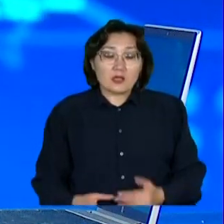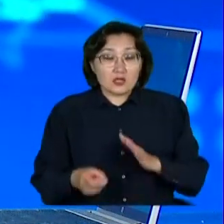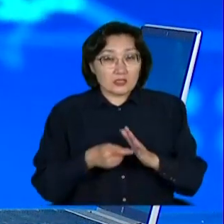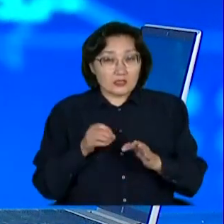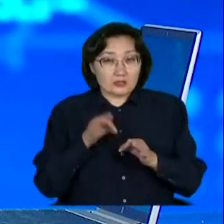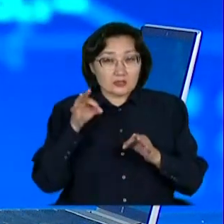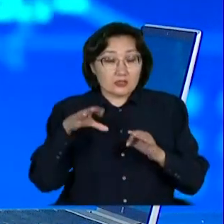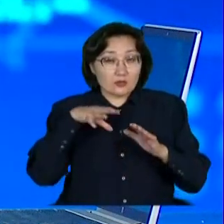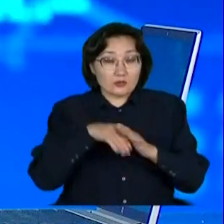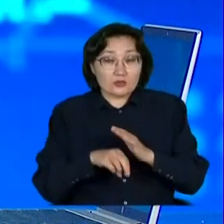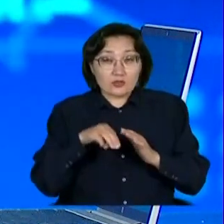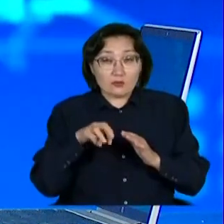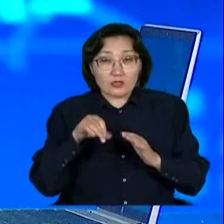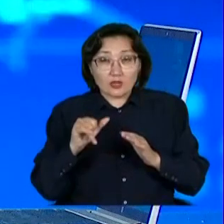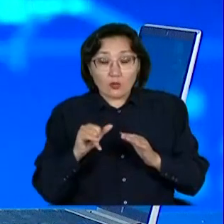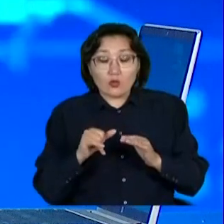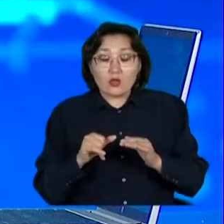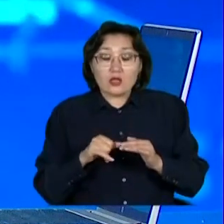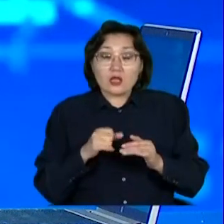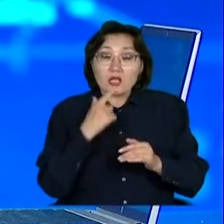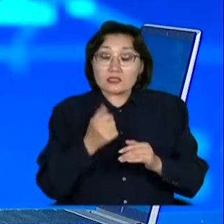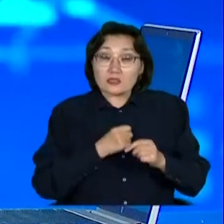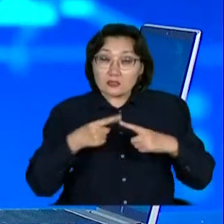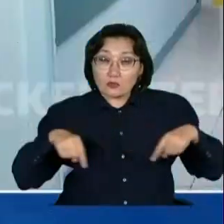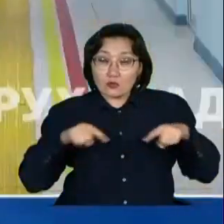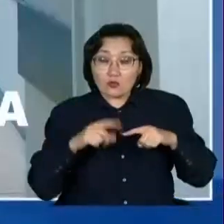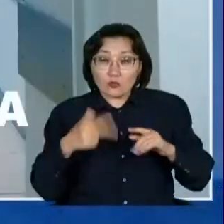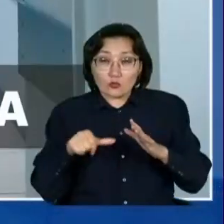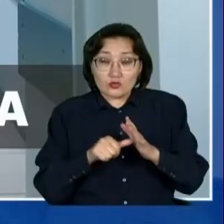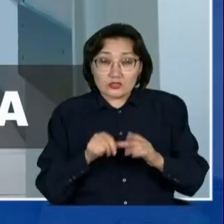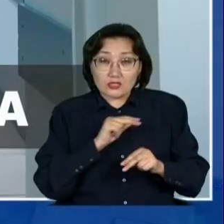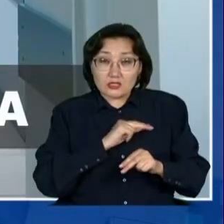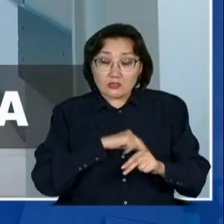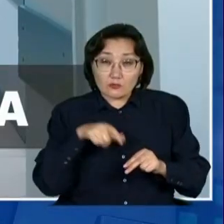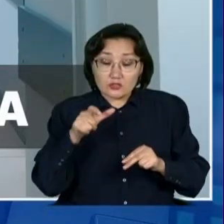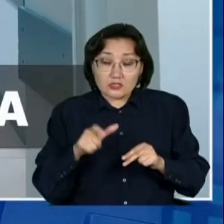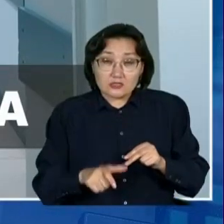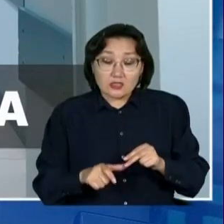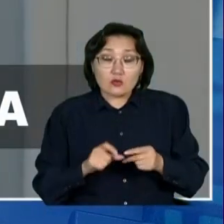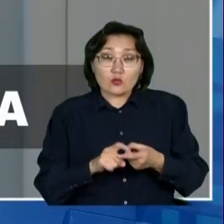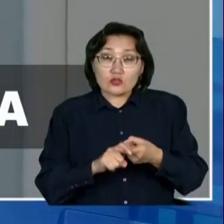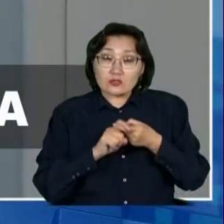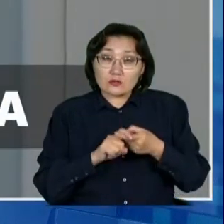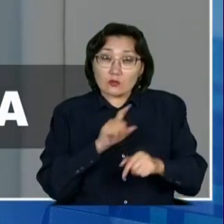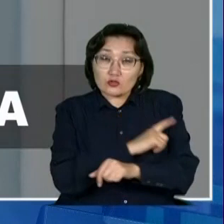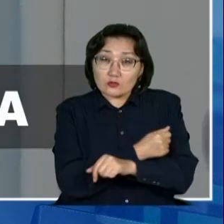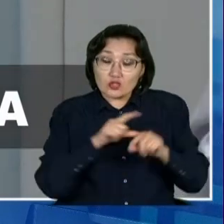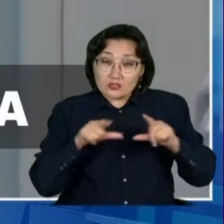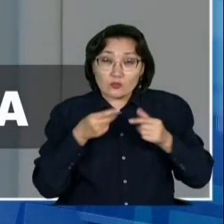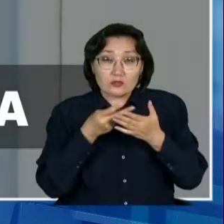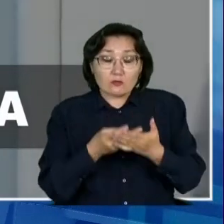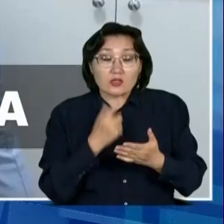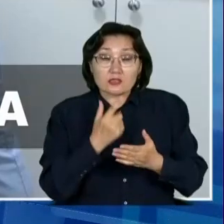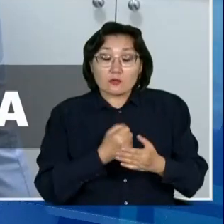Қарағанды облысына қарасты Теміртаудағы әскери бөлімде 36 қызметкер жұқпалы аурулар ауруханасына жатқызылды. Ұлттық